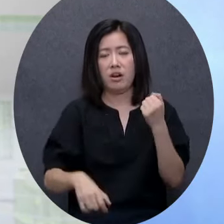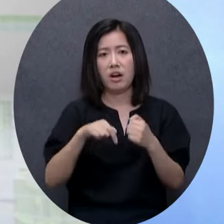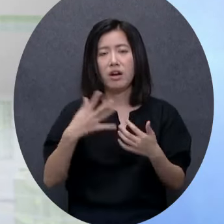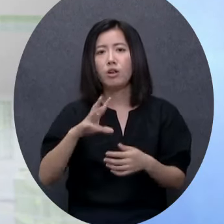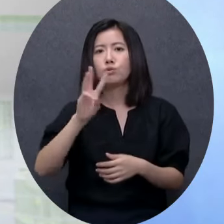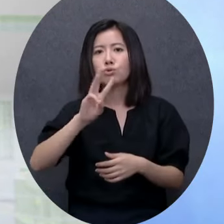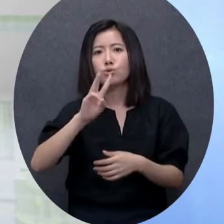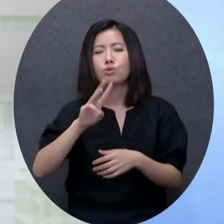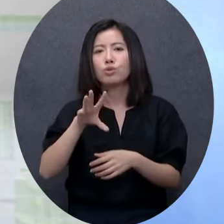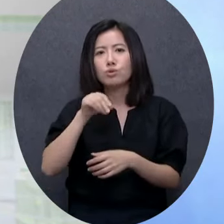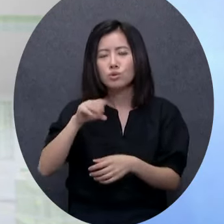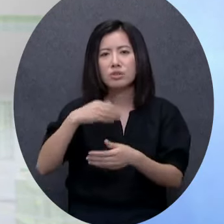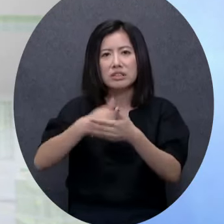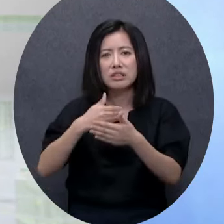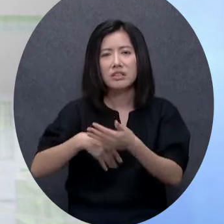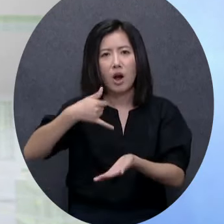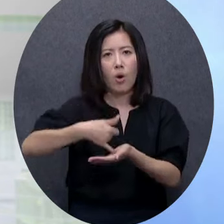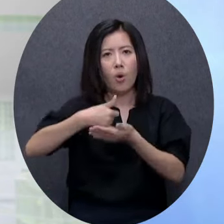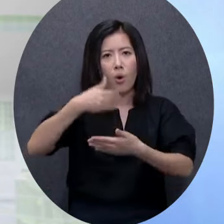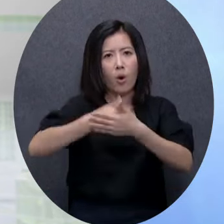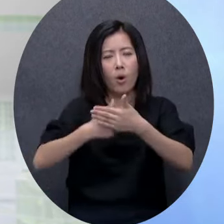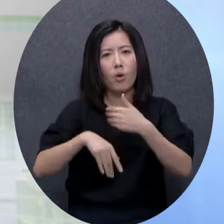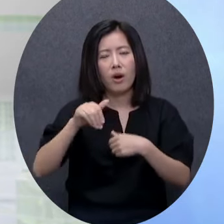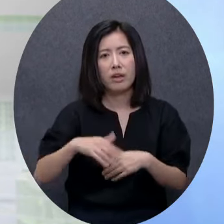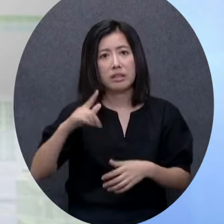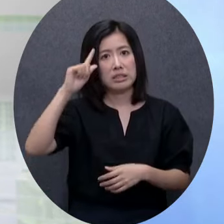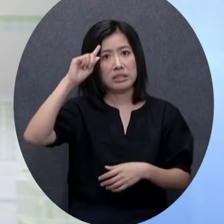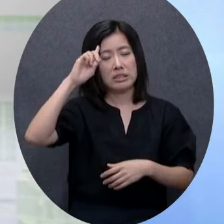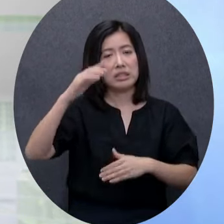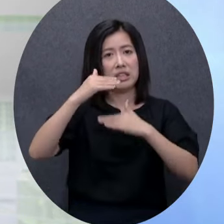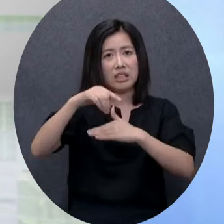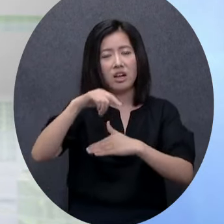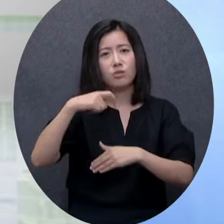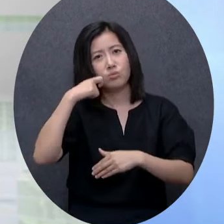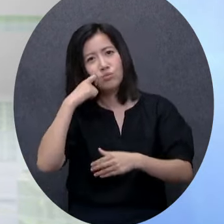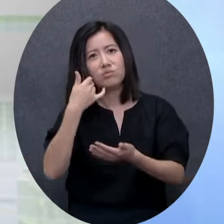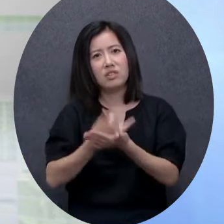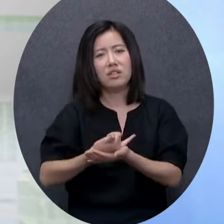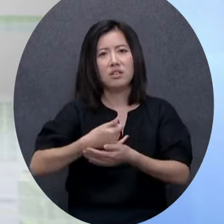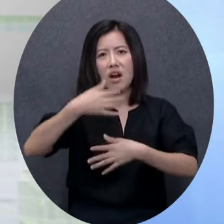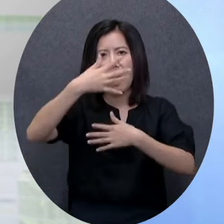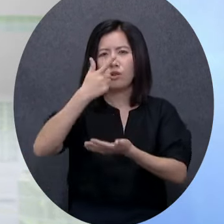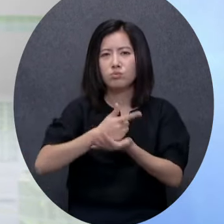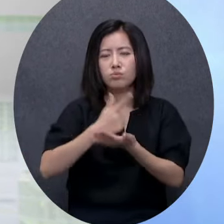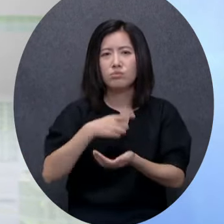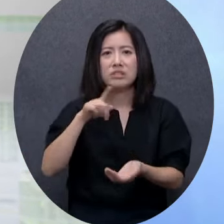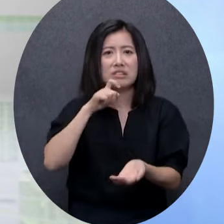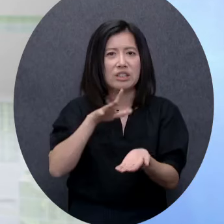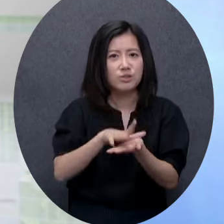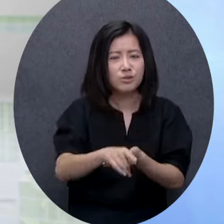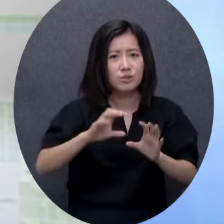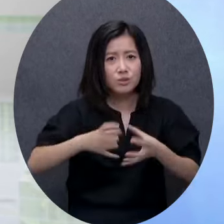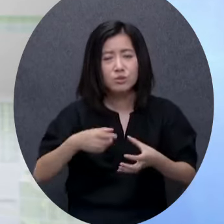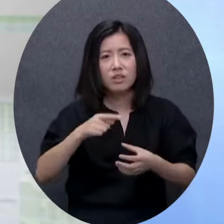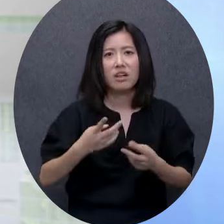期，体重可能会下降。呢几日系佢哋存活关口，团队同专家正系24小时照顾